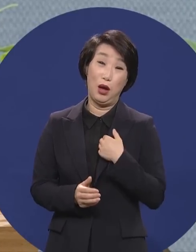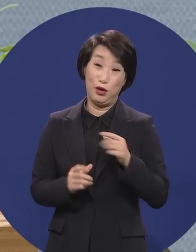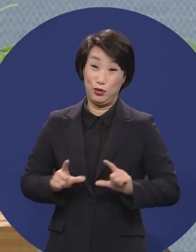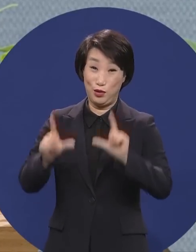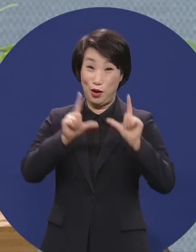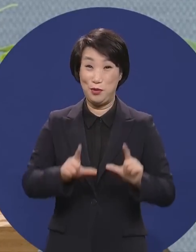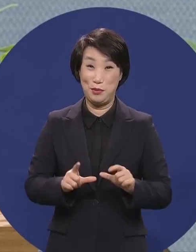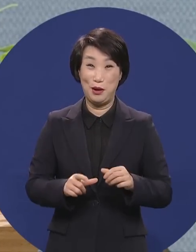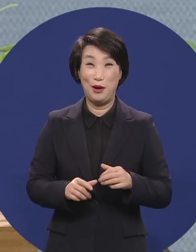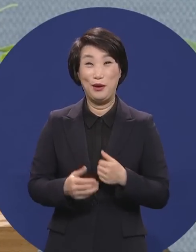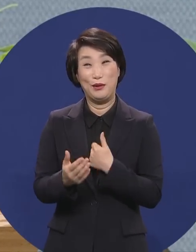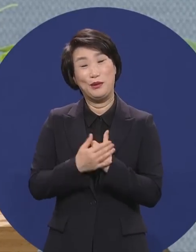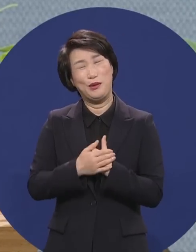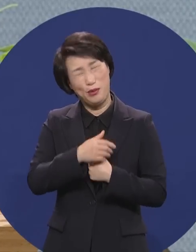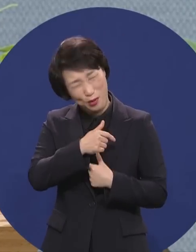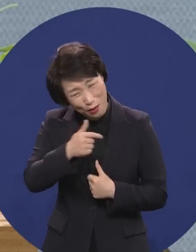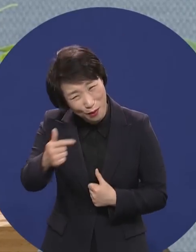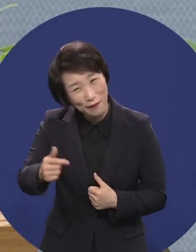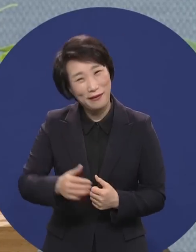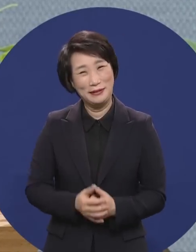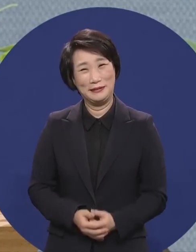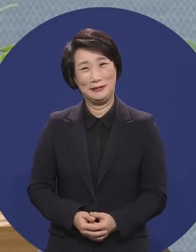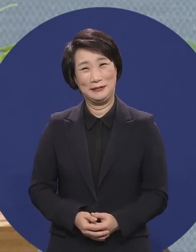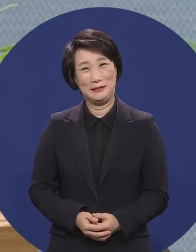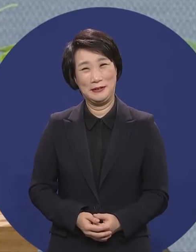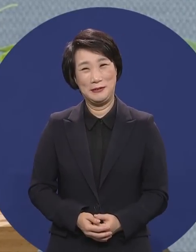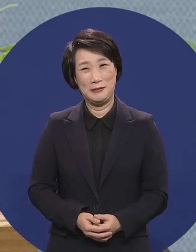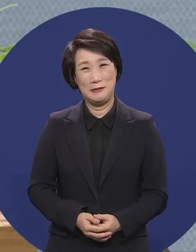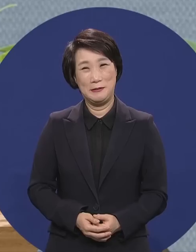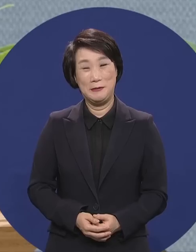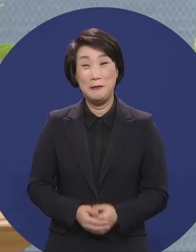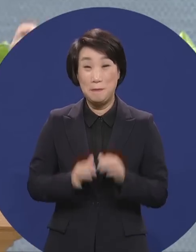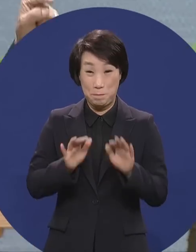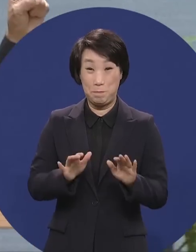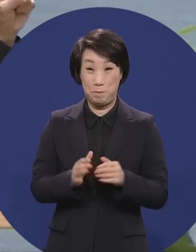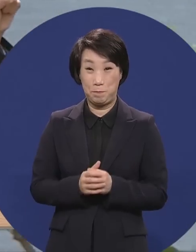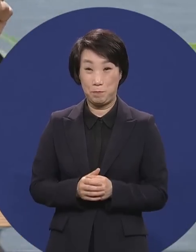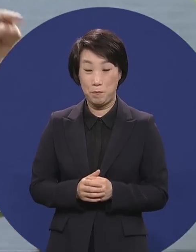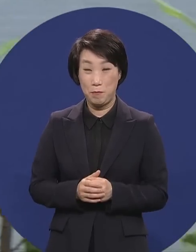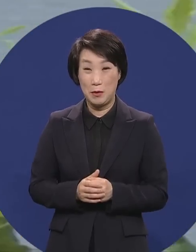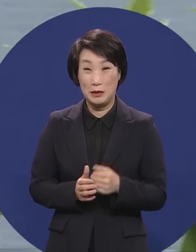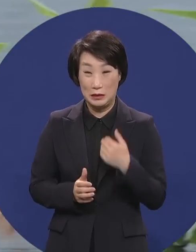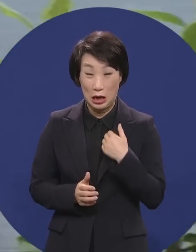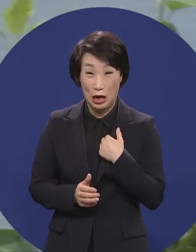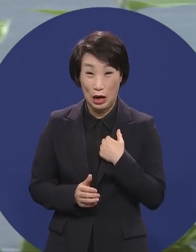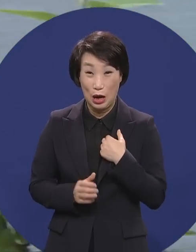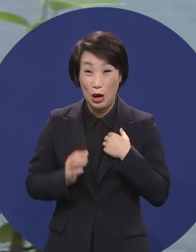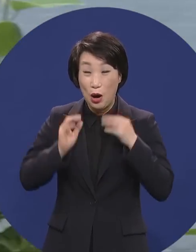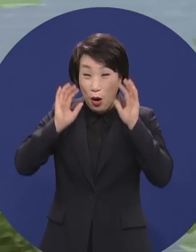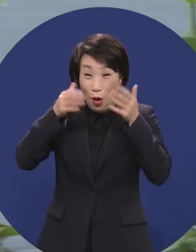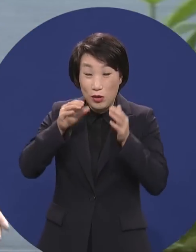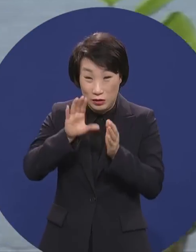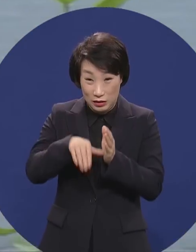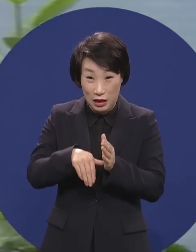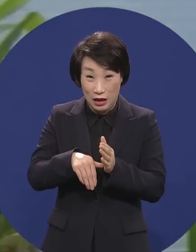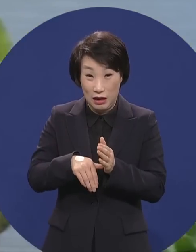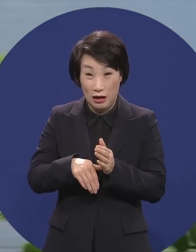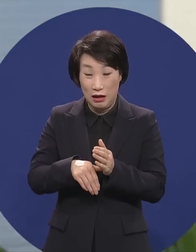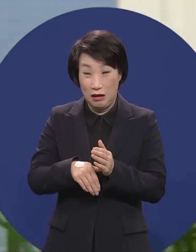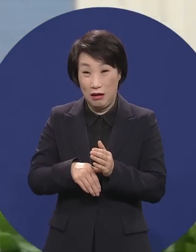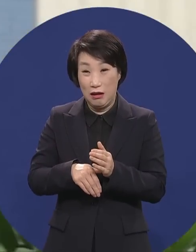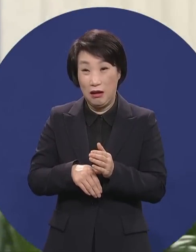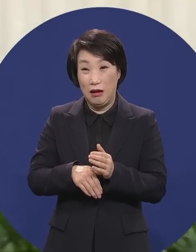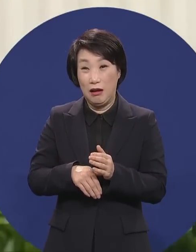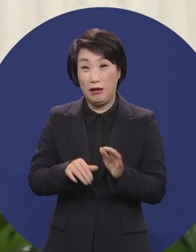삶에 얼마나 도움이 되는지 몰라. 응? 자, 어린 걸 놓고